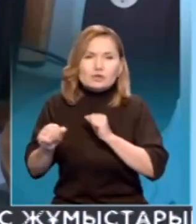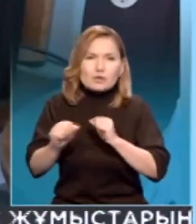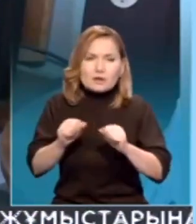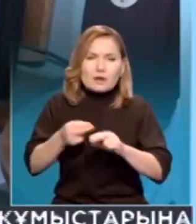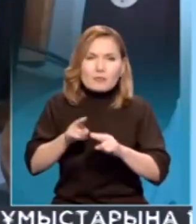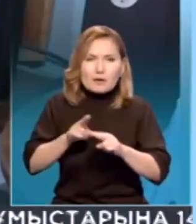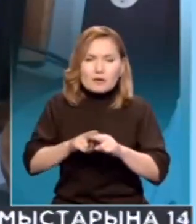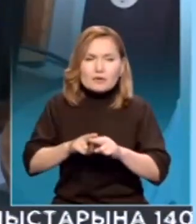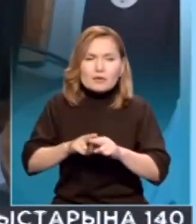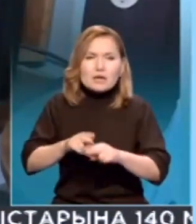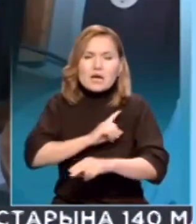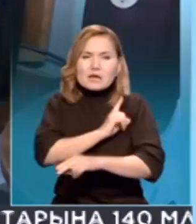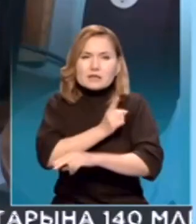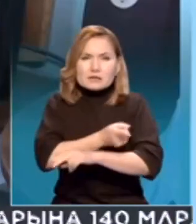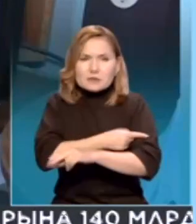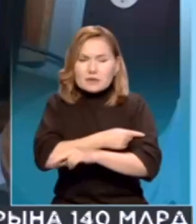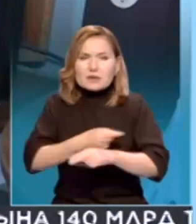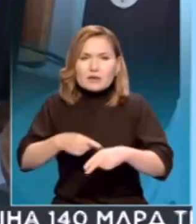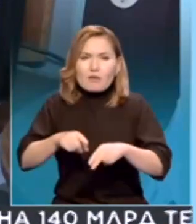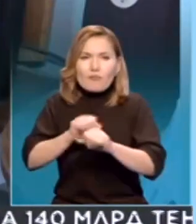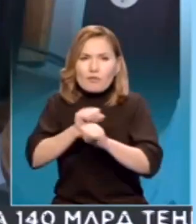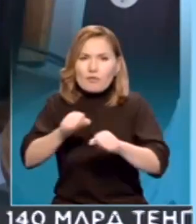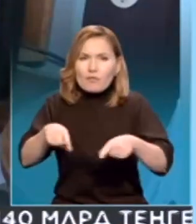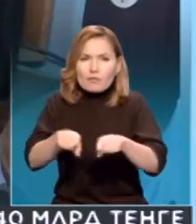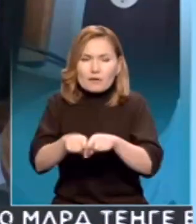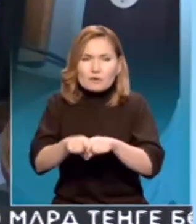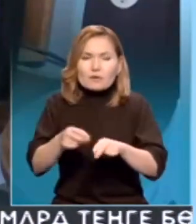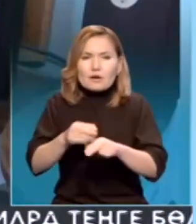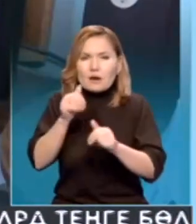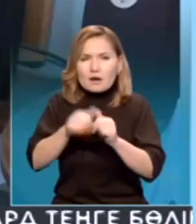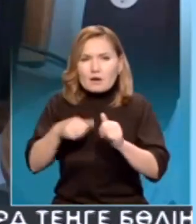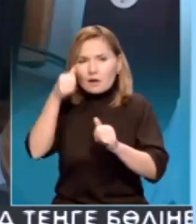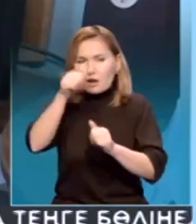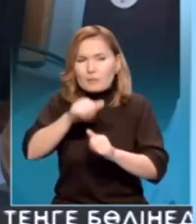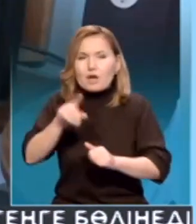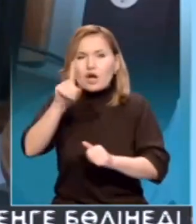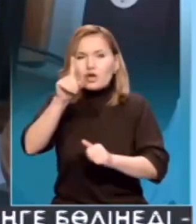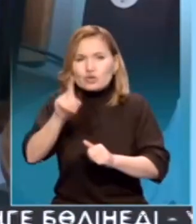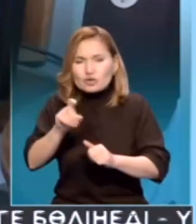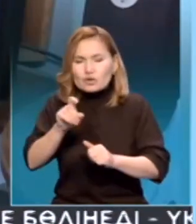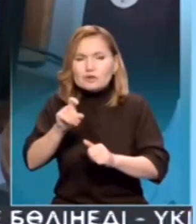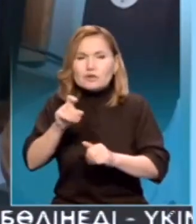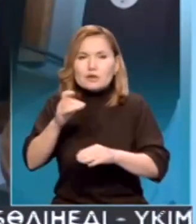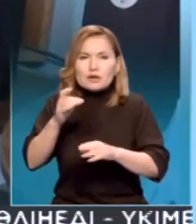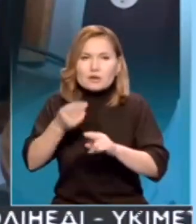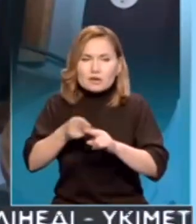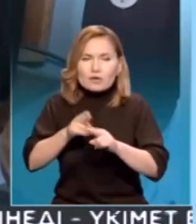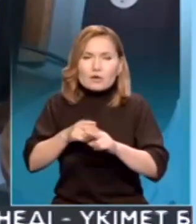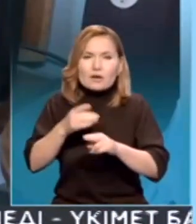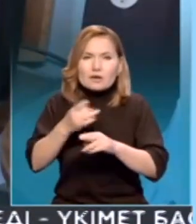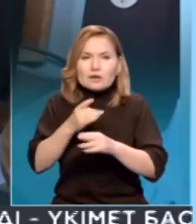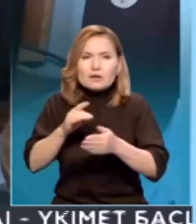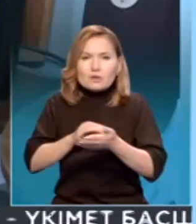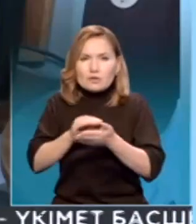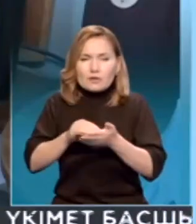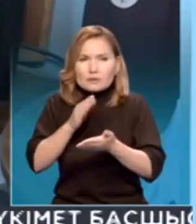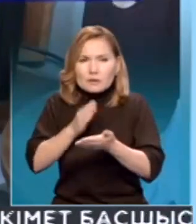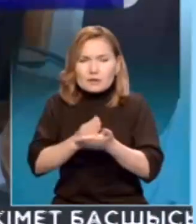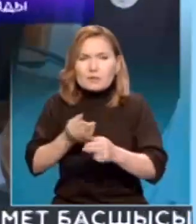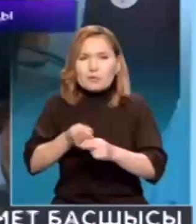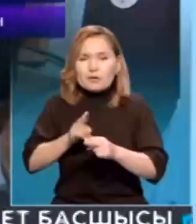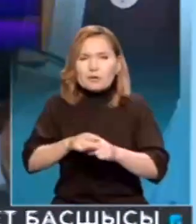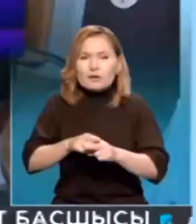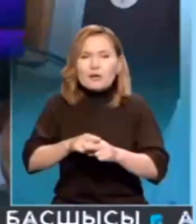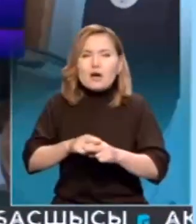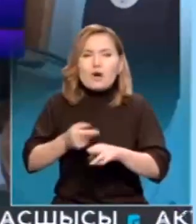бір атом бомбасының энергиясына сәйкес келеді екен, жыл сайын мұндай 100-ден астам жер сілкінісі болып тұрады. Одан кейінгі